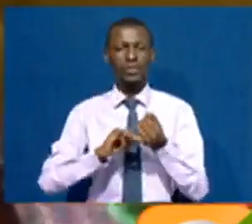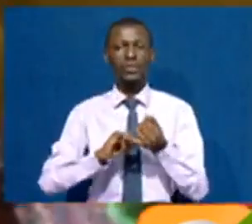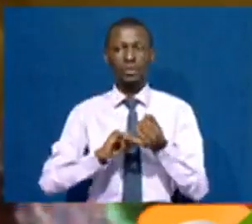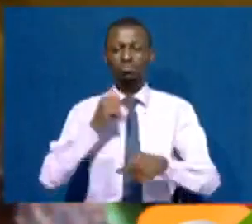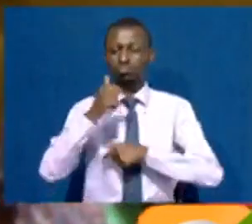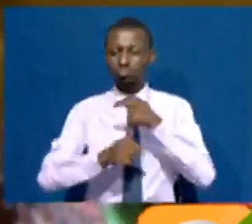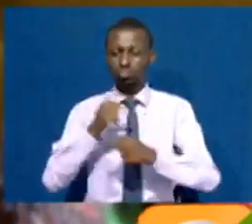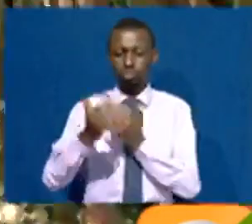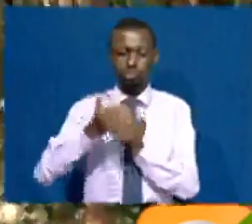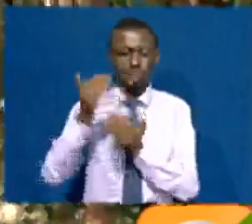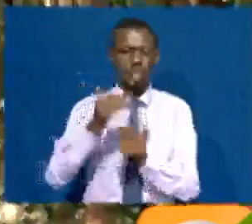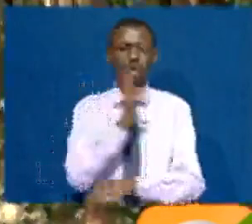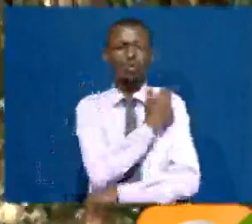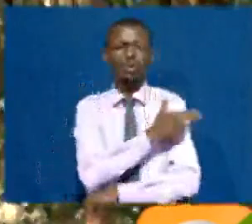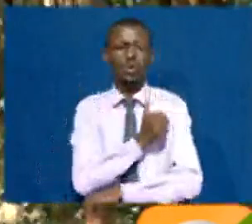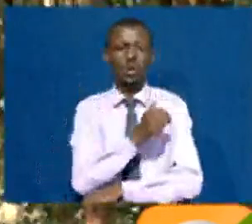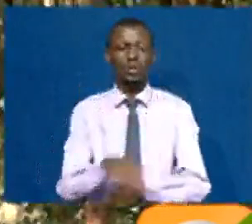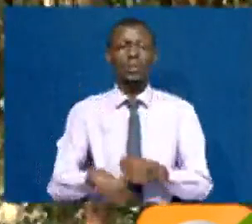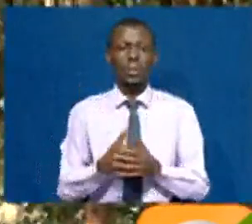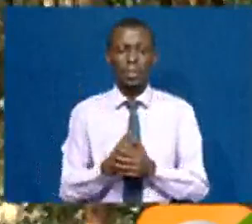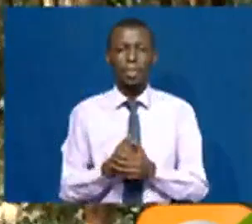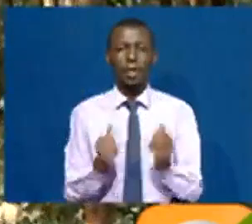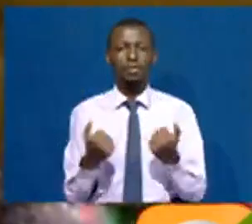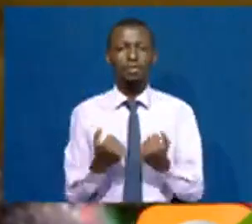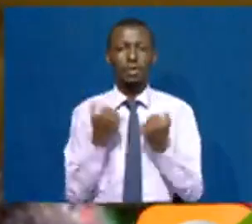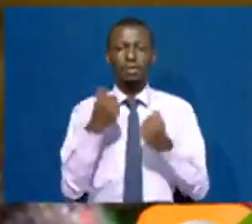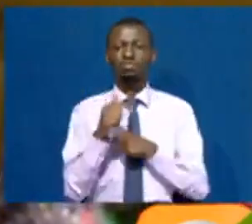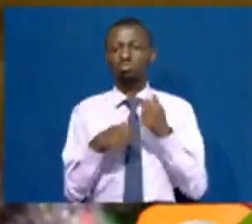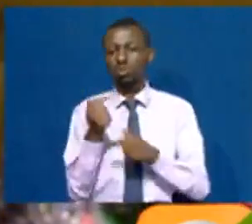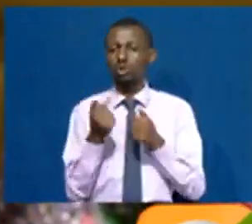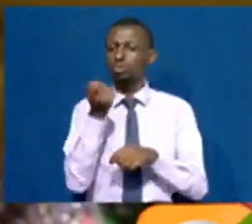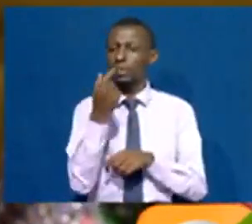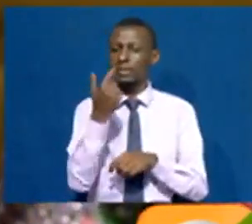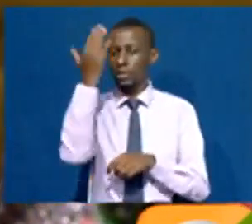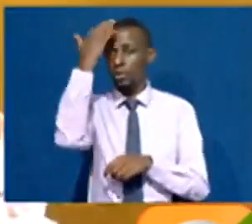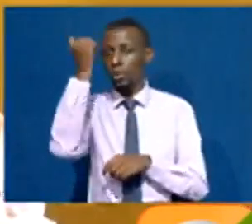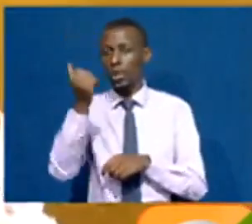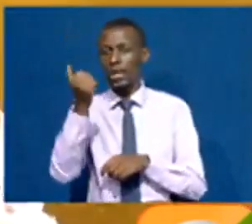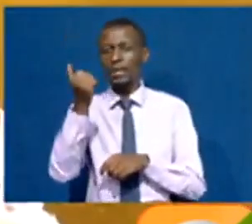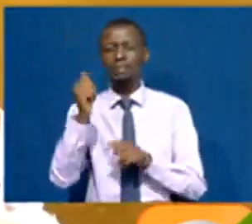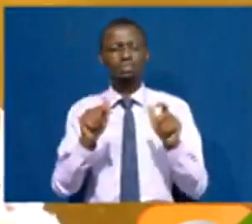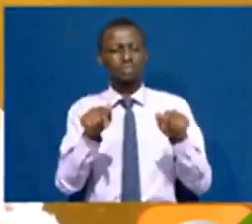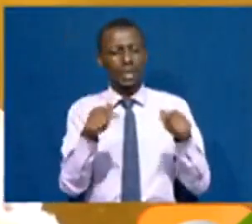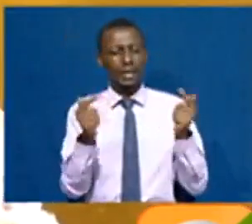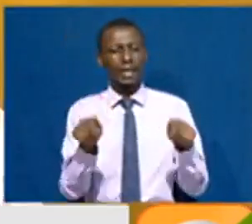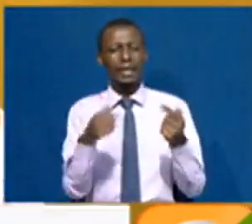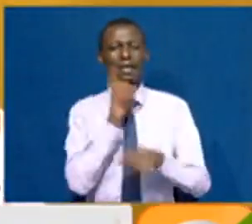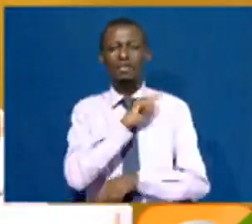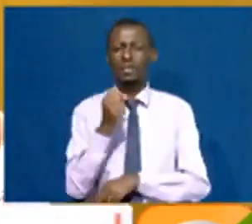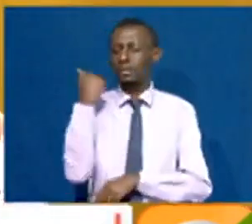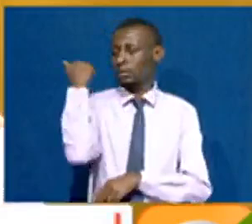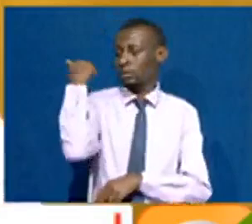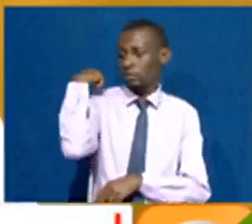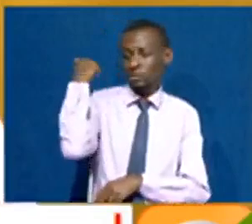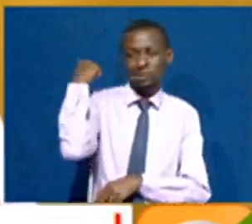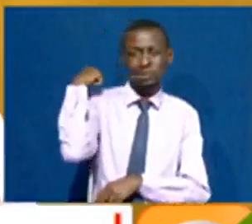wamelazwa katika hospitali ya kegogi wakipokea matibabu kutokana Na shambulizi HiLo muongo yote mzima Iko